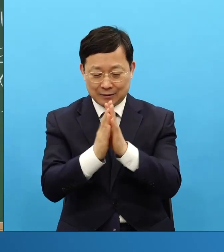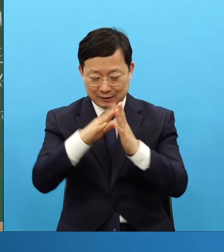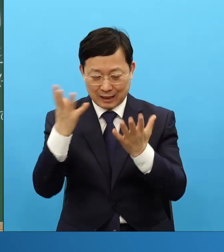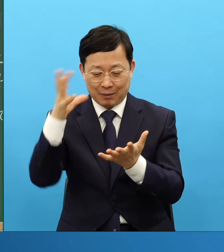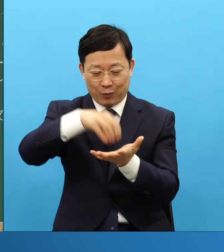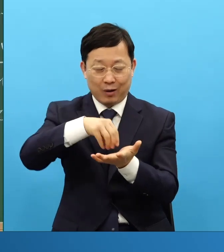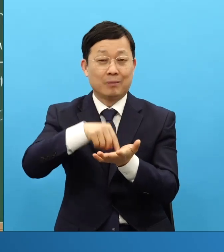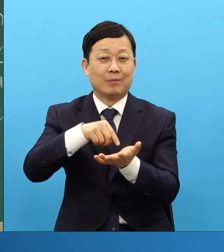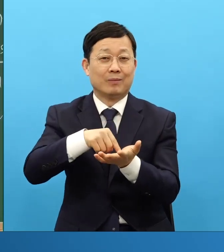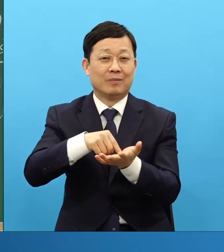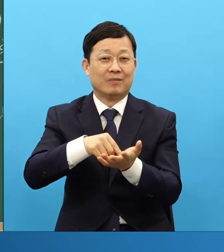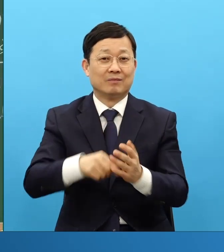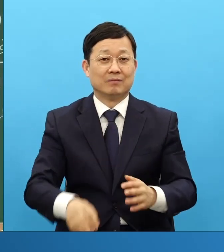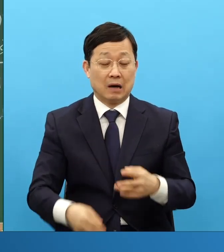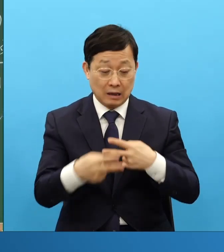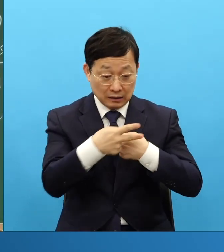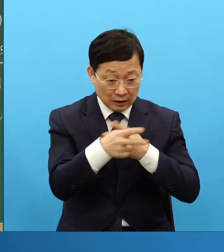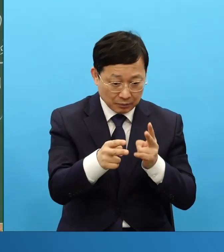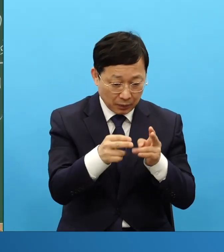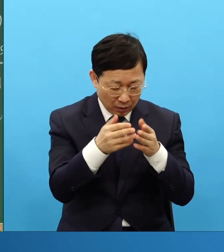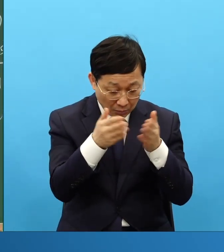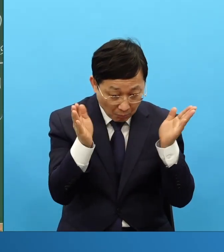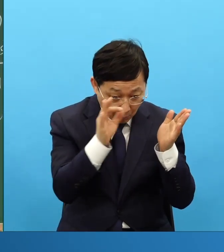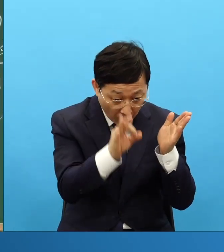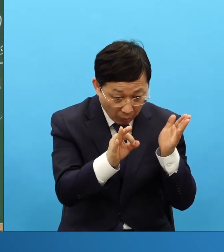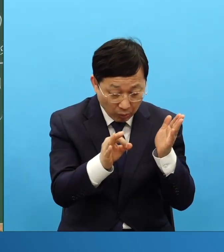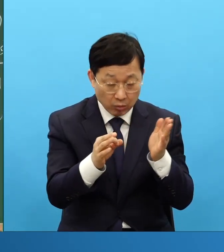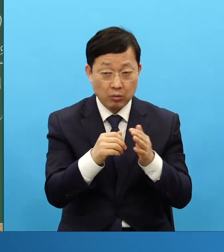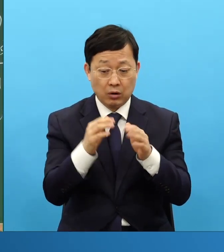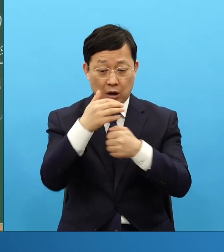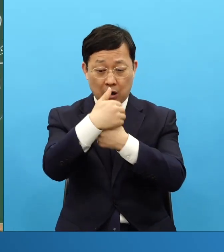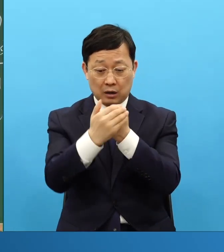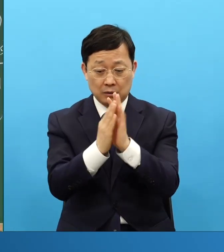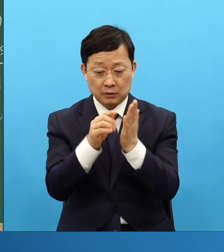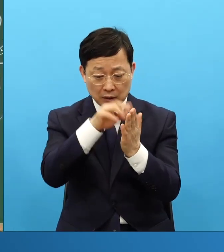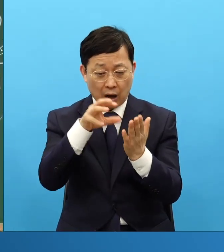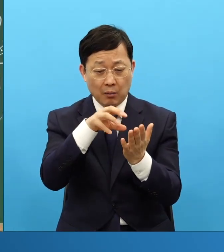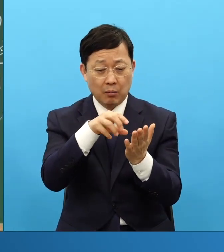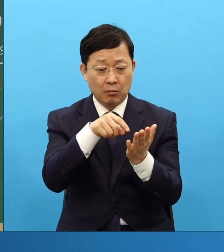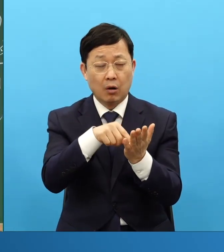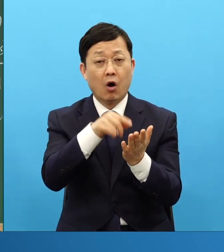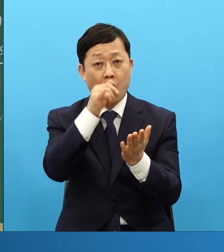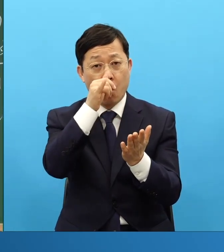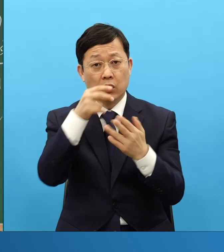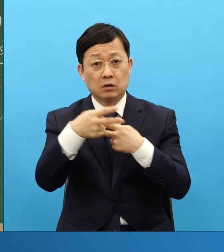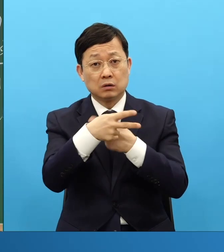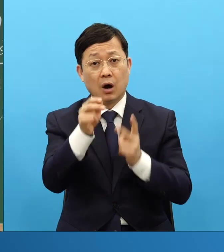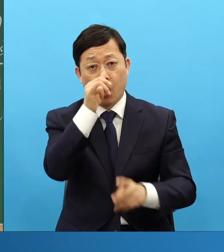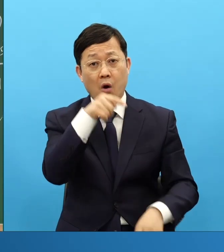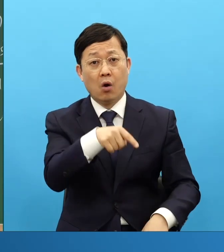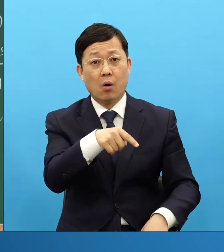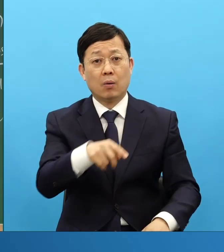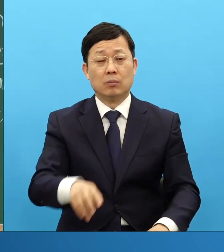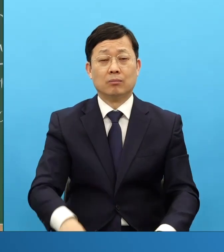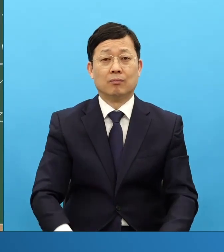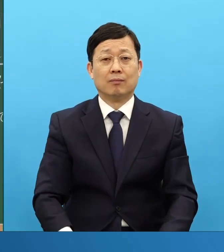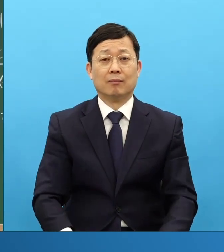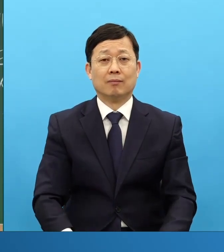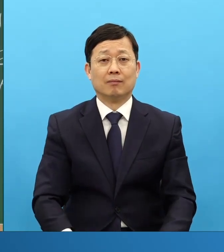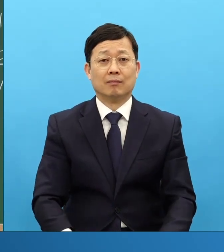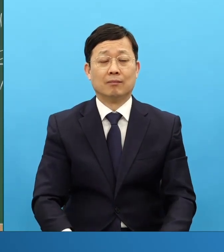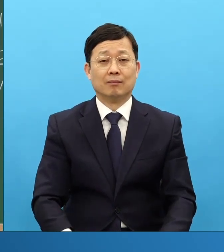so much. 그렇게 막 다락방도 보이고요. That I could see. 성경에 답이 있는 게 막 보이는 거예요. That I could see the answers in the Bible.